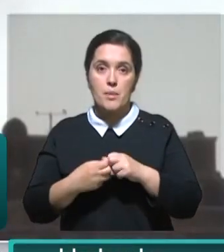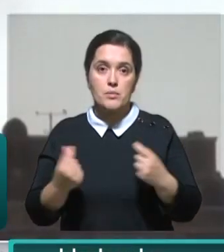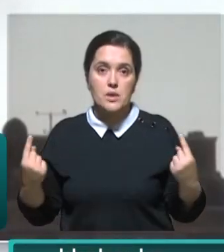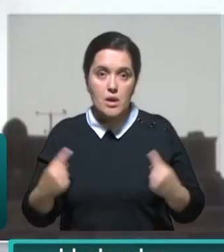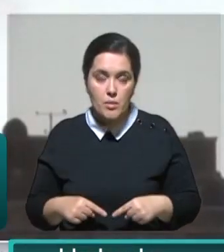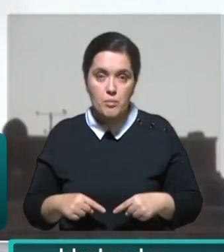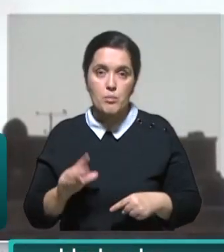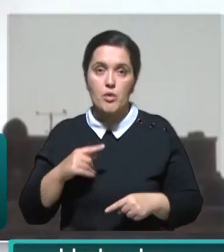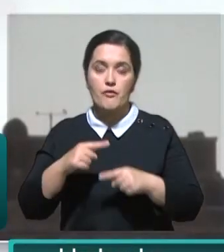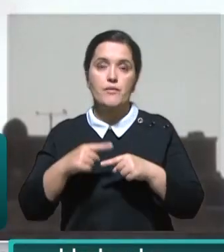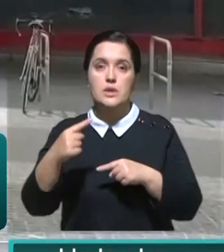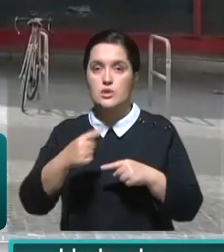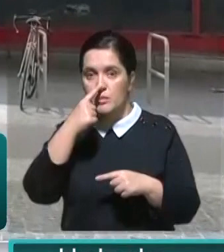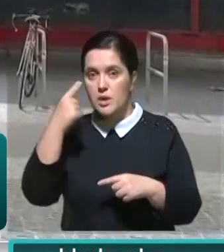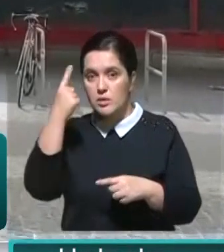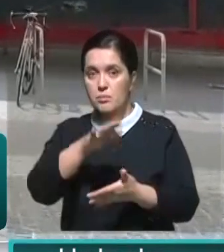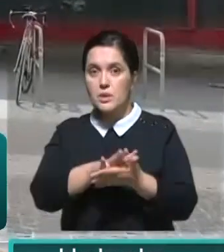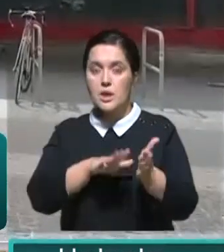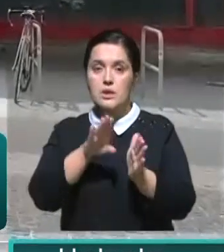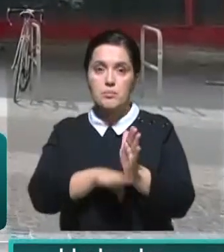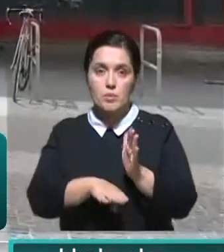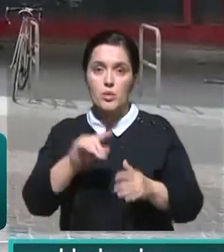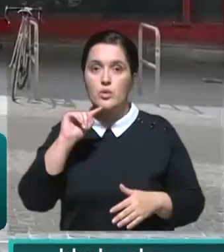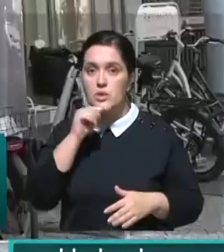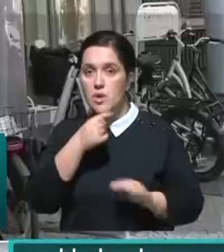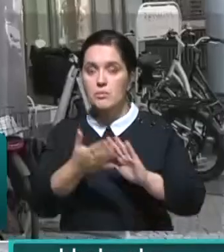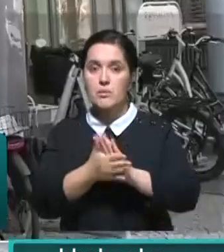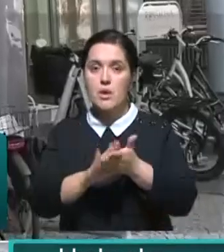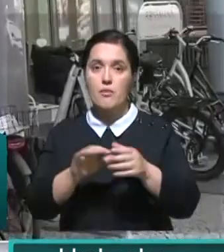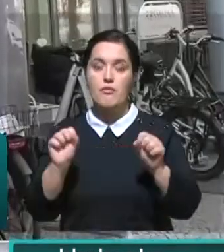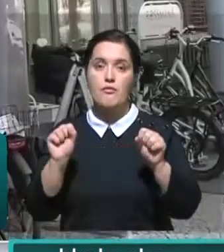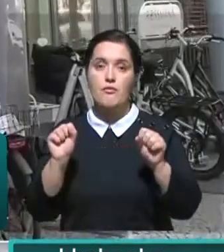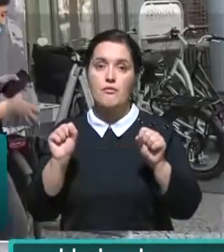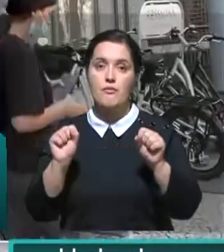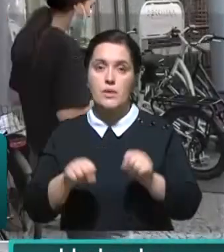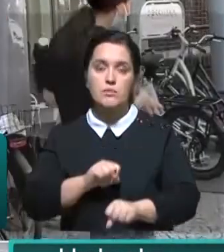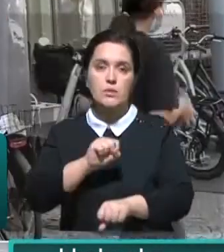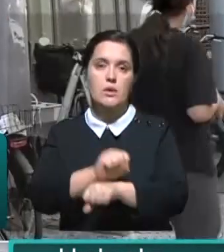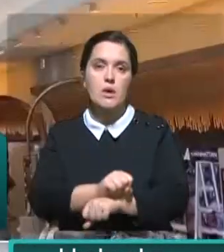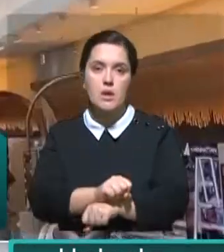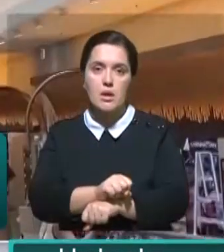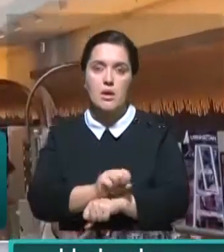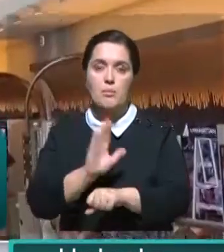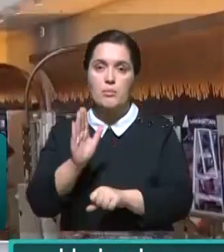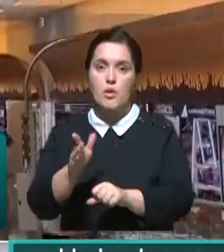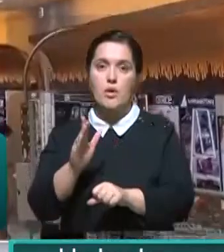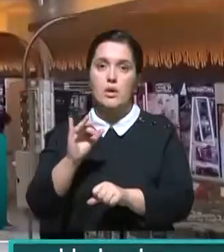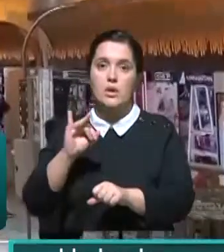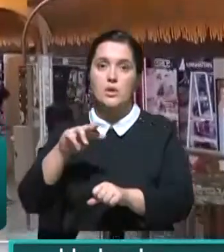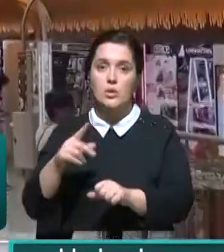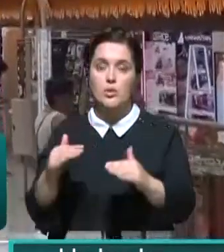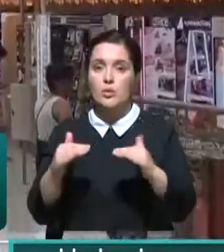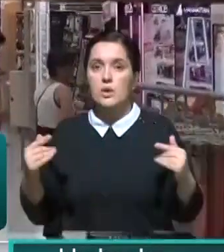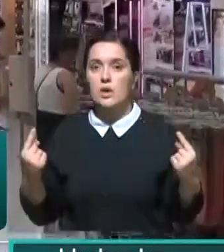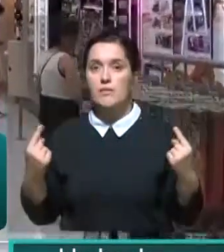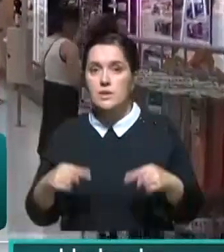инфляции останется актуальной в следующем году. А в дальнейшем ухудшении, при дальнейшем ухудшении экономической обстановки возможна рецессия.